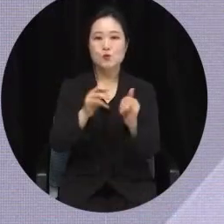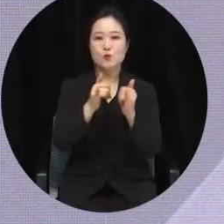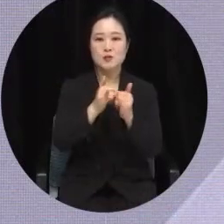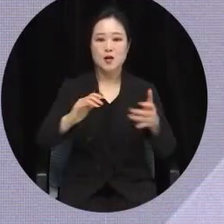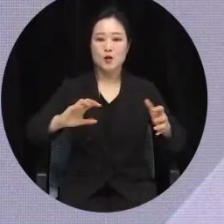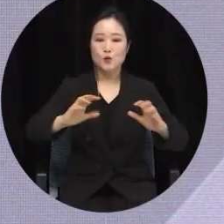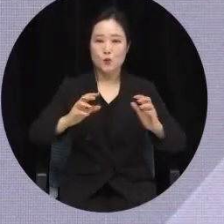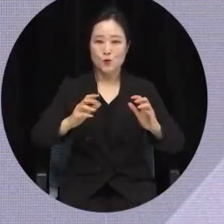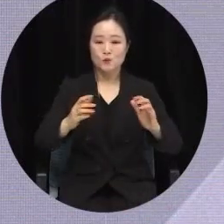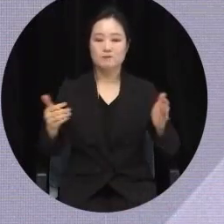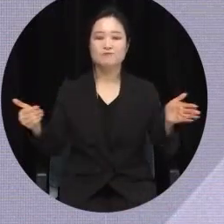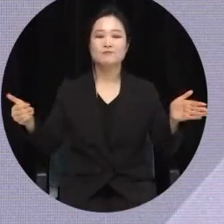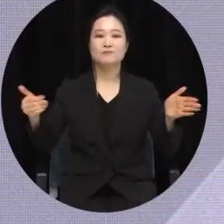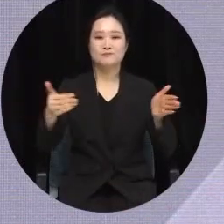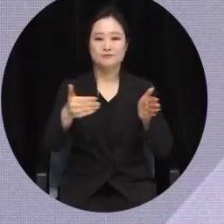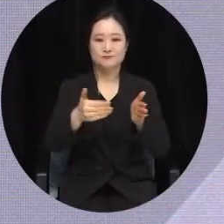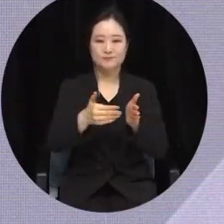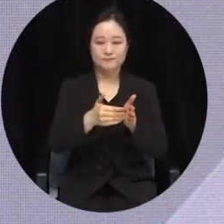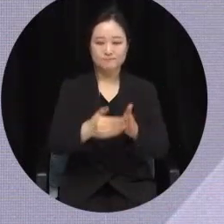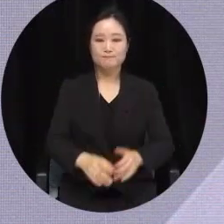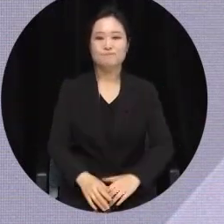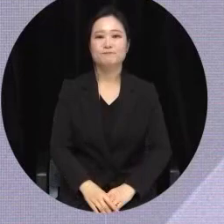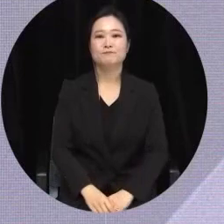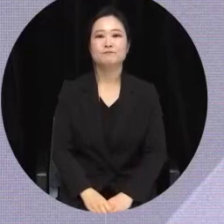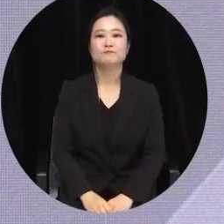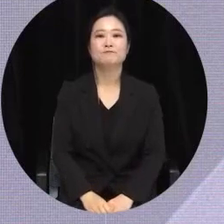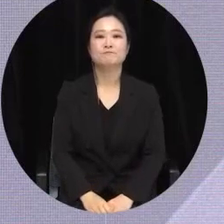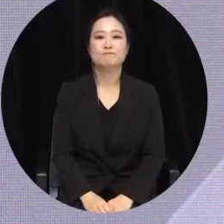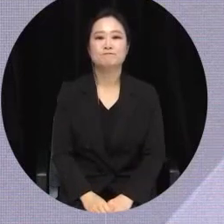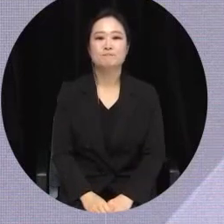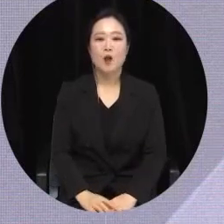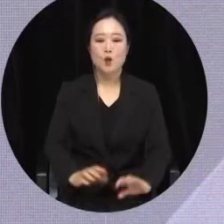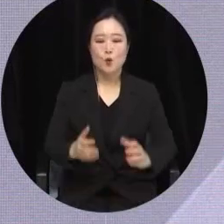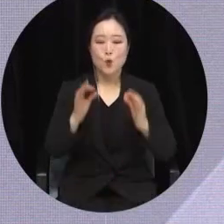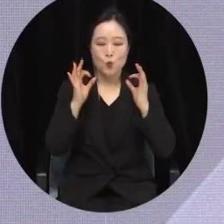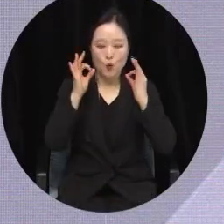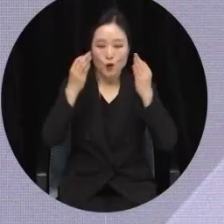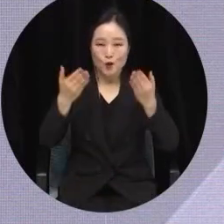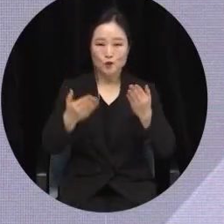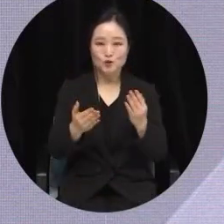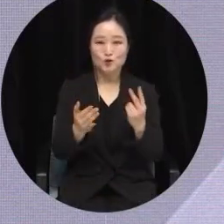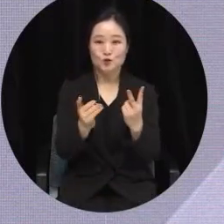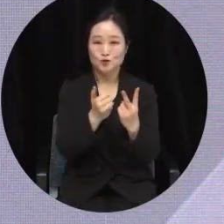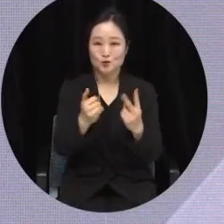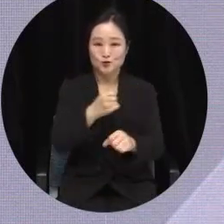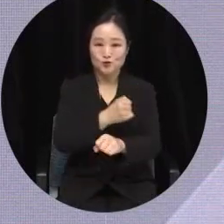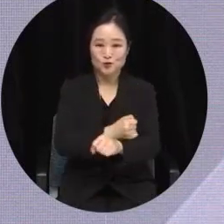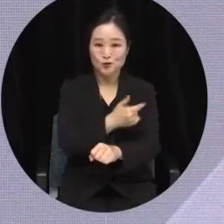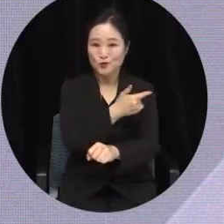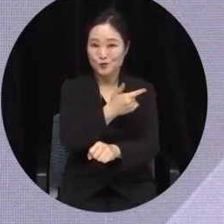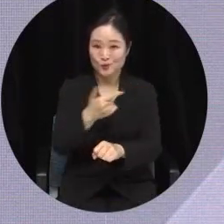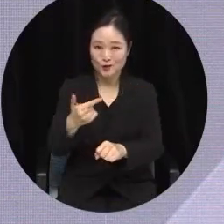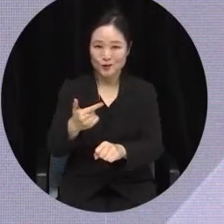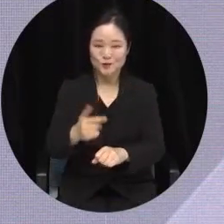여기서 마치겠습니다. 오늘 열띤 토론해 주신 두 분 수고 많으셨습니다.